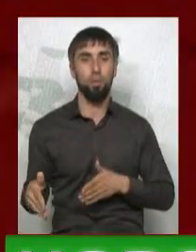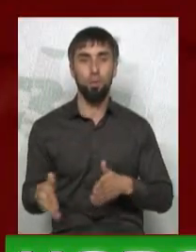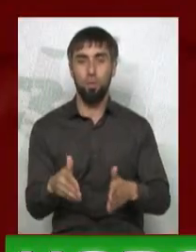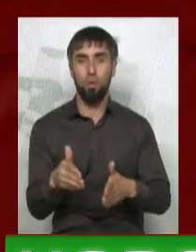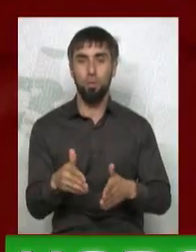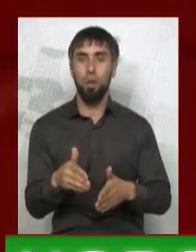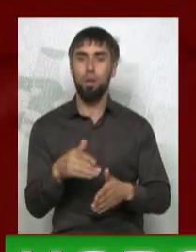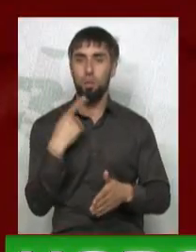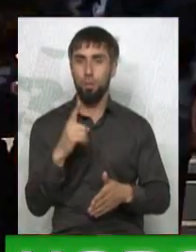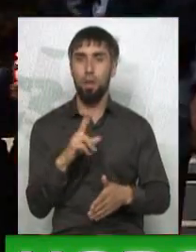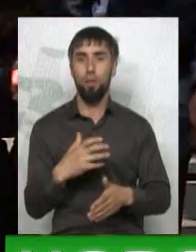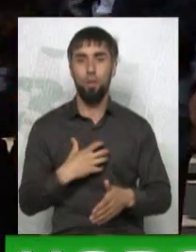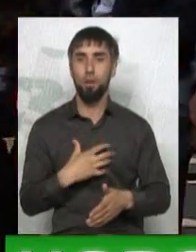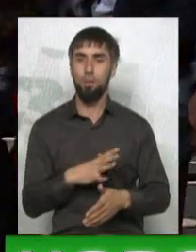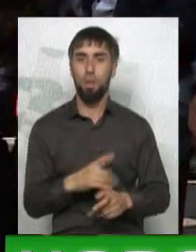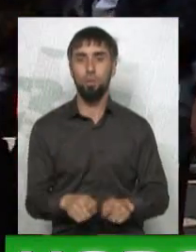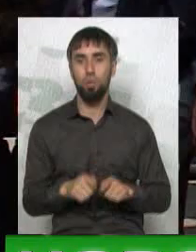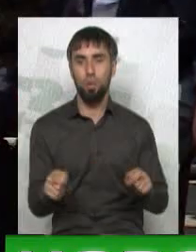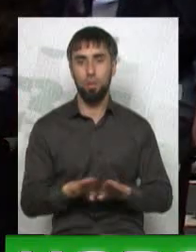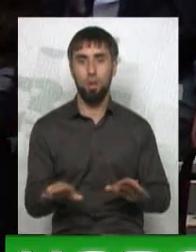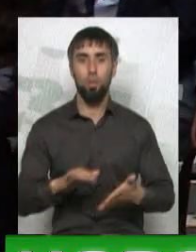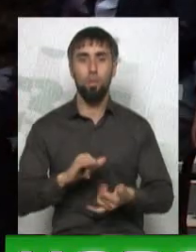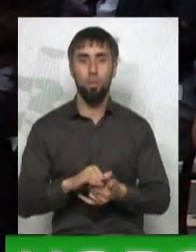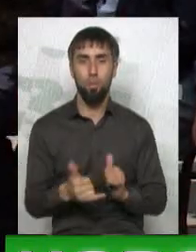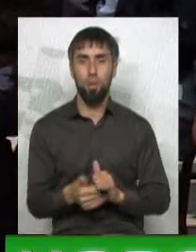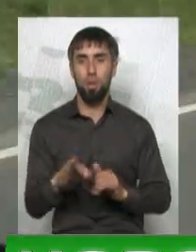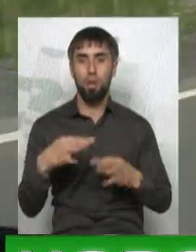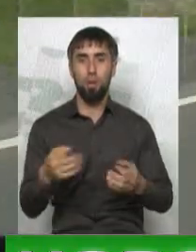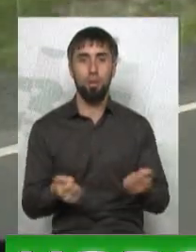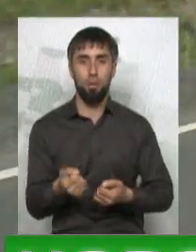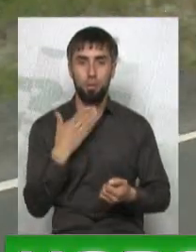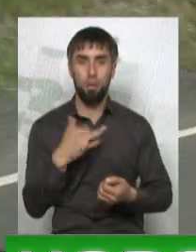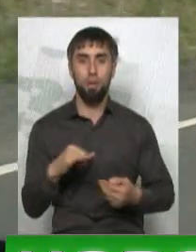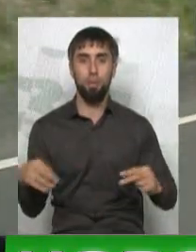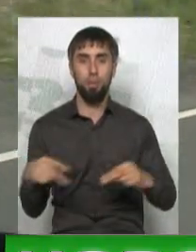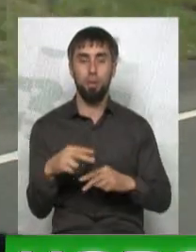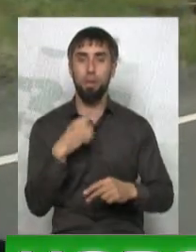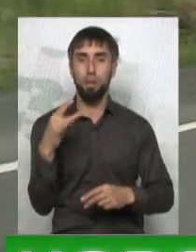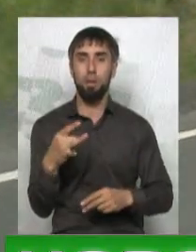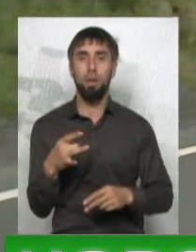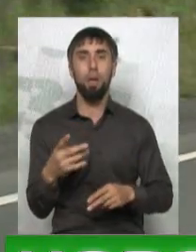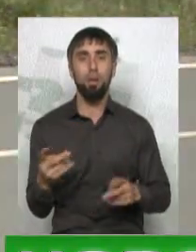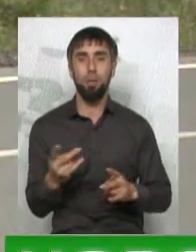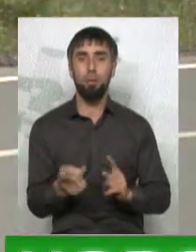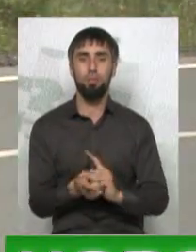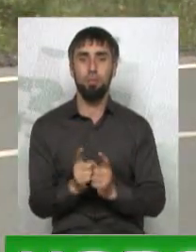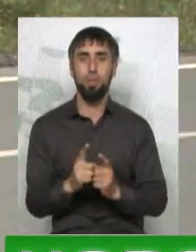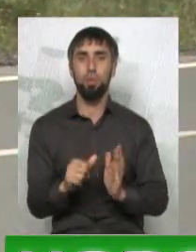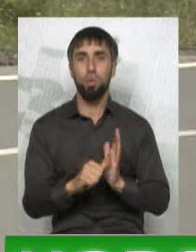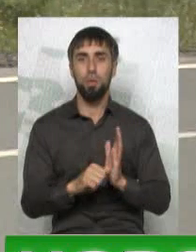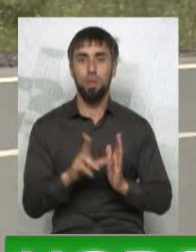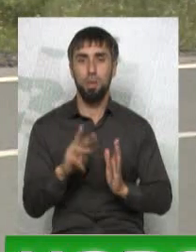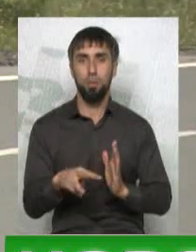артерии отметил, как важно было создать такие условия для автолюбителей и пешеходов. В регионе предстоит обновить более